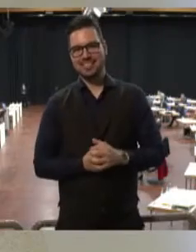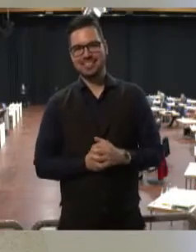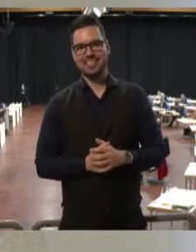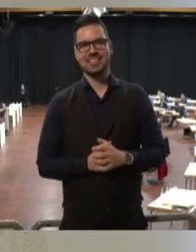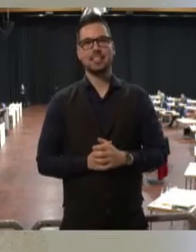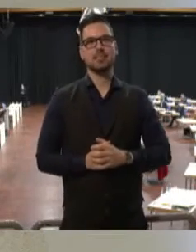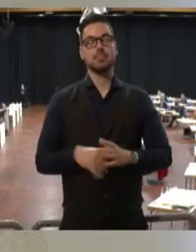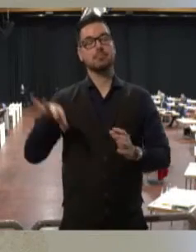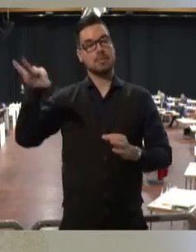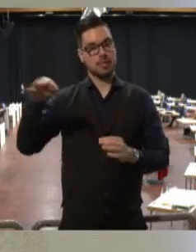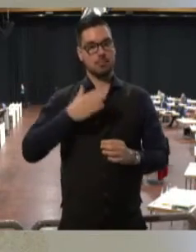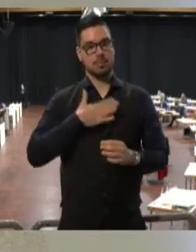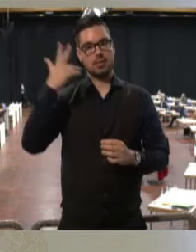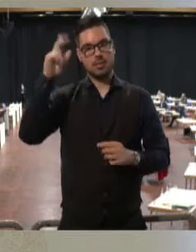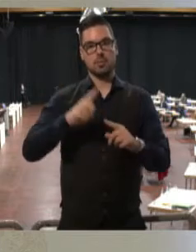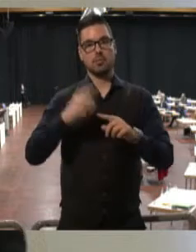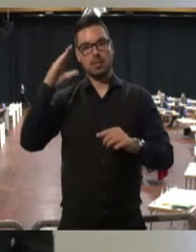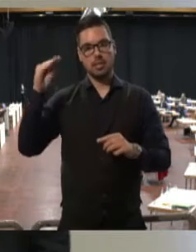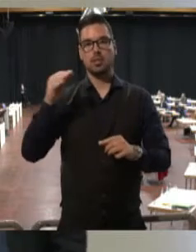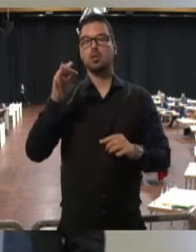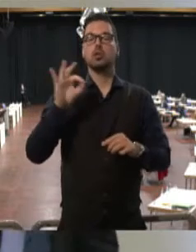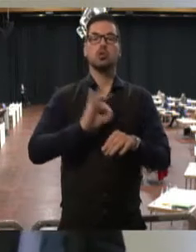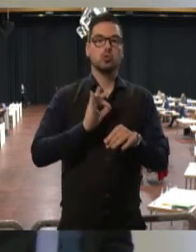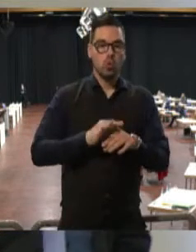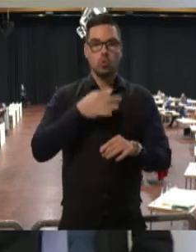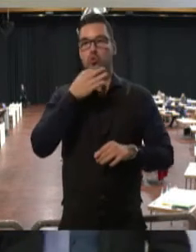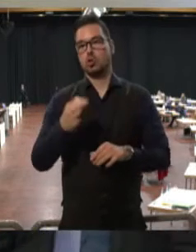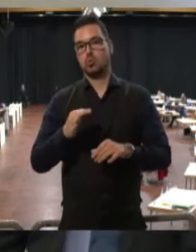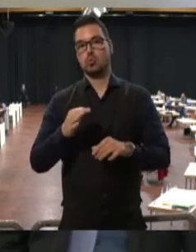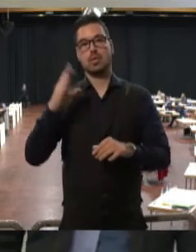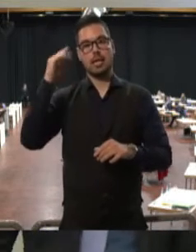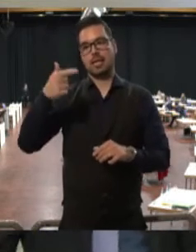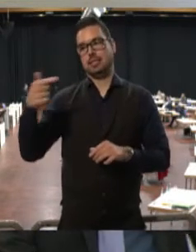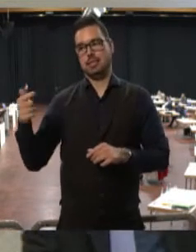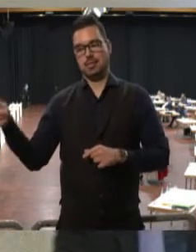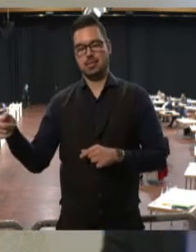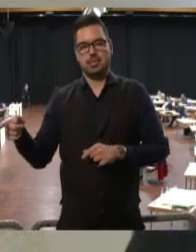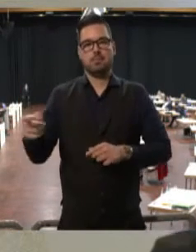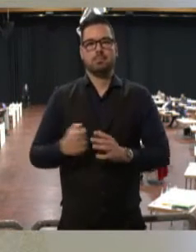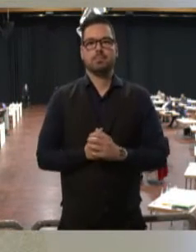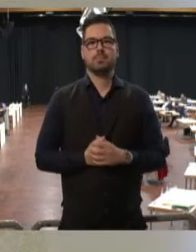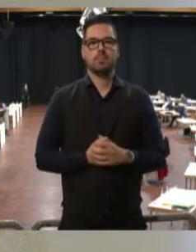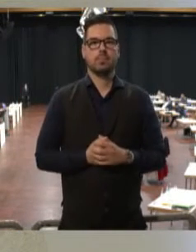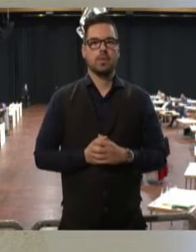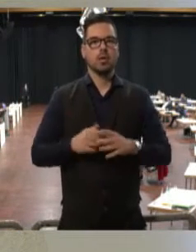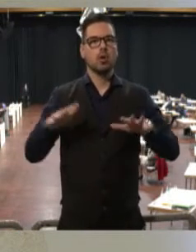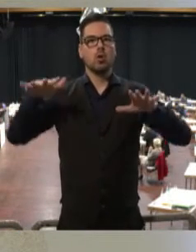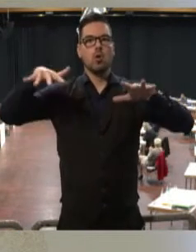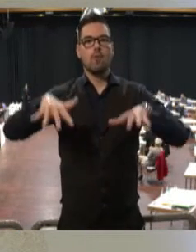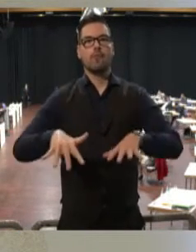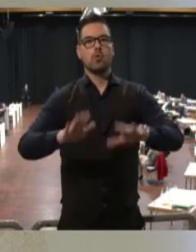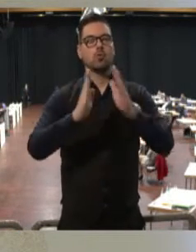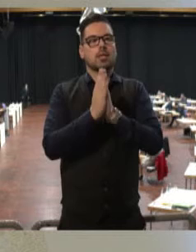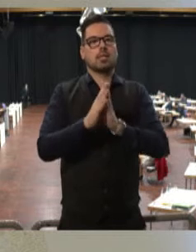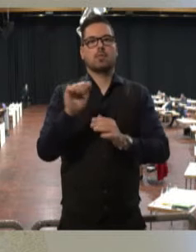Herr Präsident, meine Damen und Herren, und Herr Dr. Jung und Herr Thielen. Es ist unredlich, die Flutkatastrophe an der